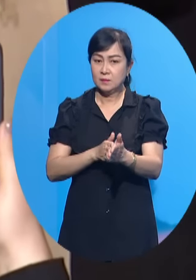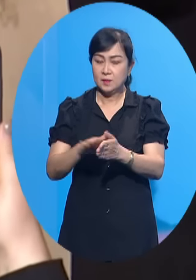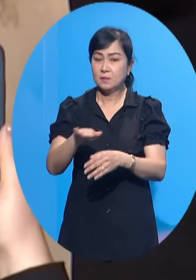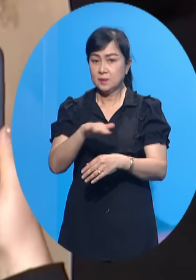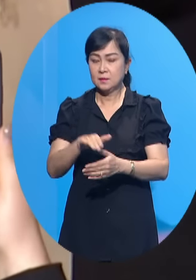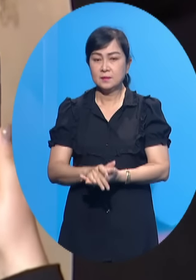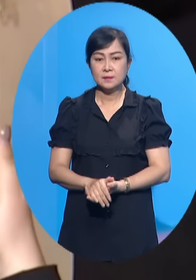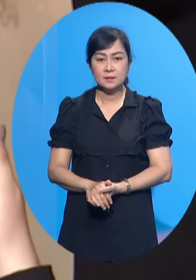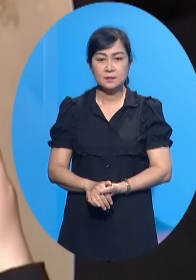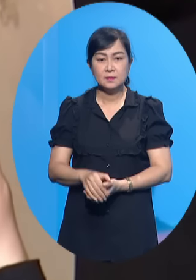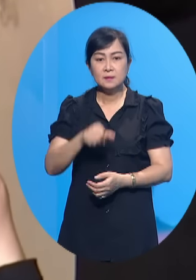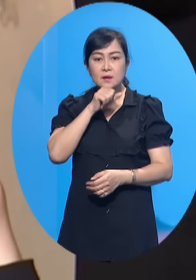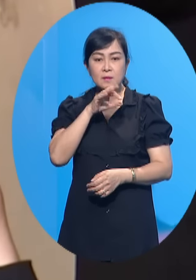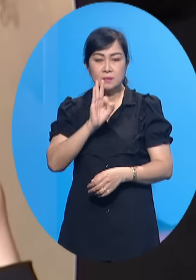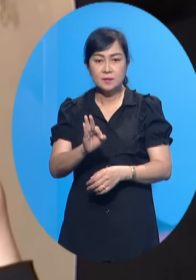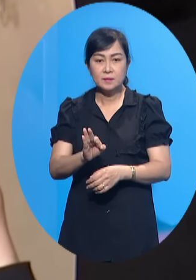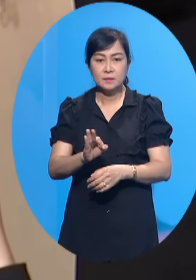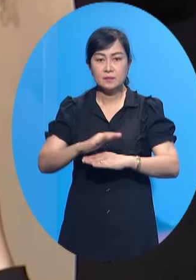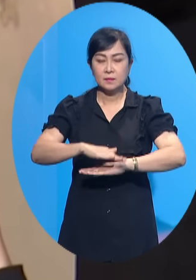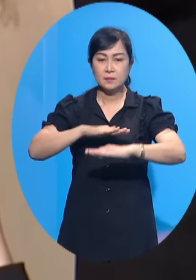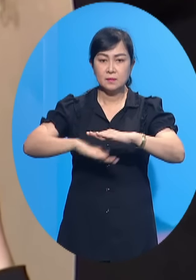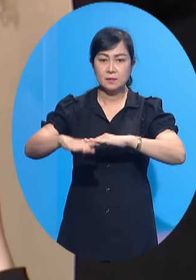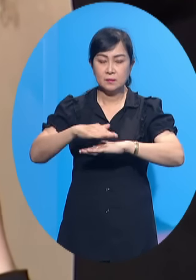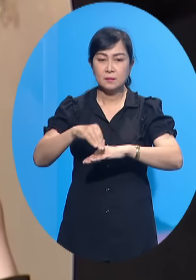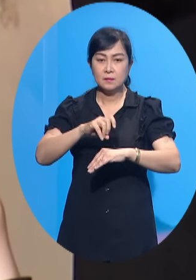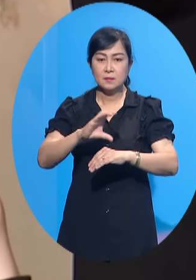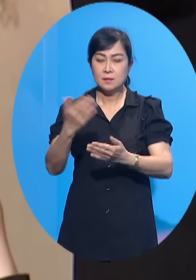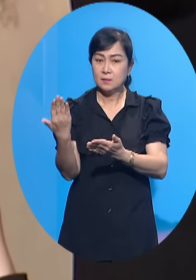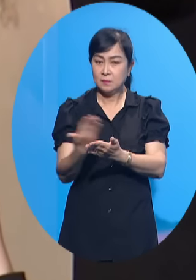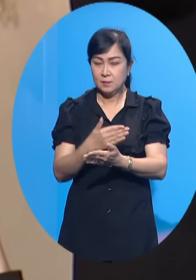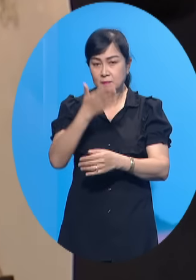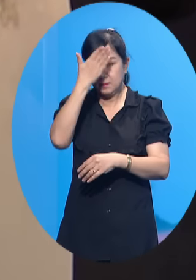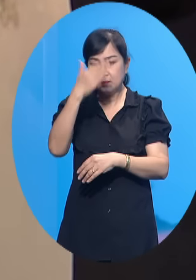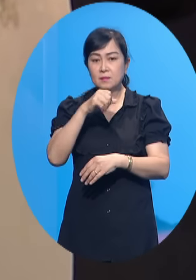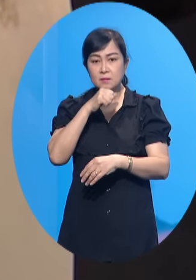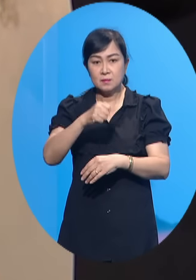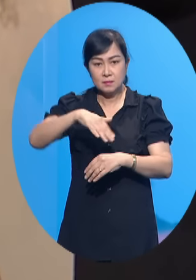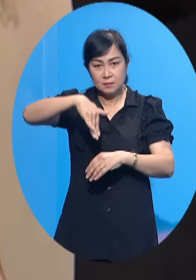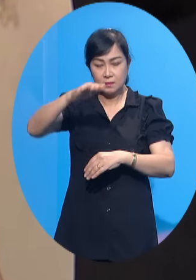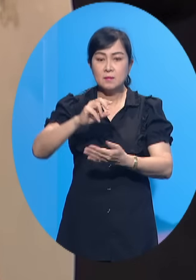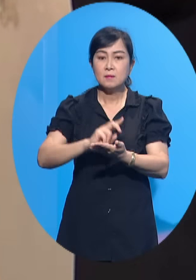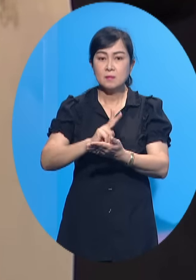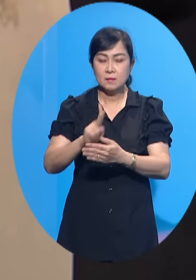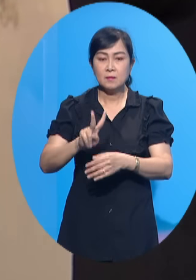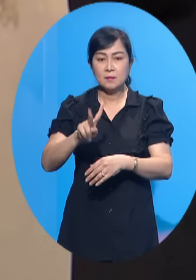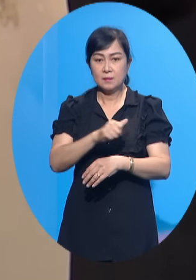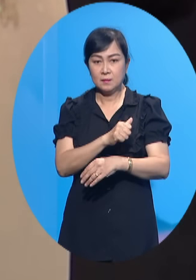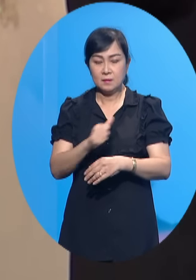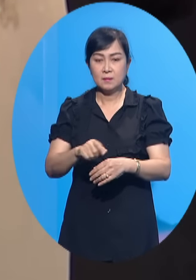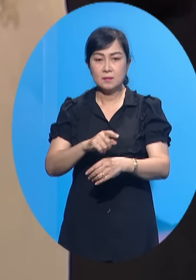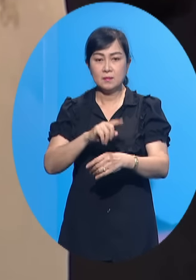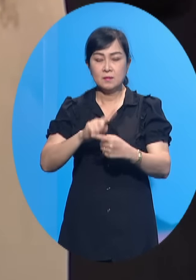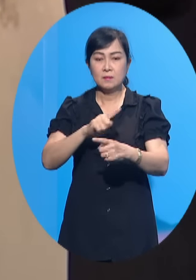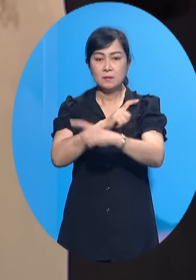lệ ông Donald trump đang dừng Xây dựng đội ngũ Nội cát mới và đã cho biết ông đánh giá cao sự cống hiến của hai nhân vật cụ đại sứ